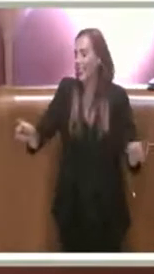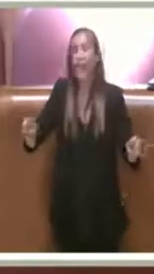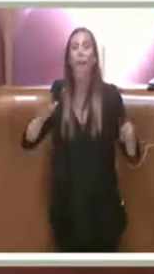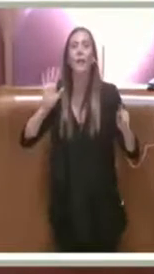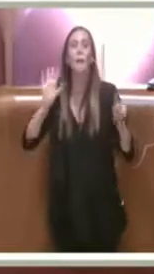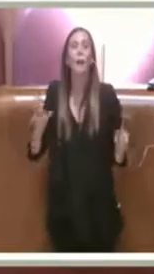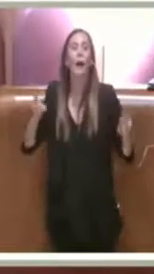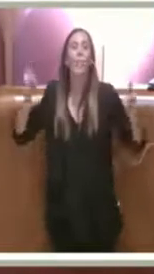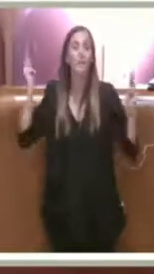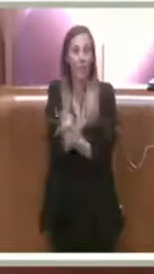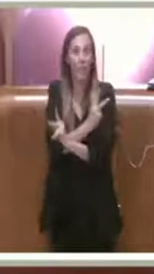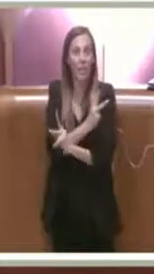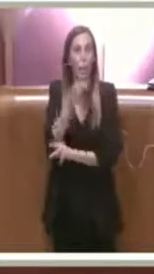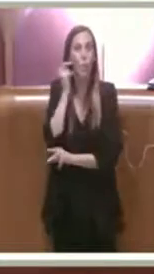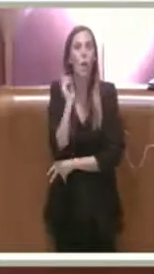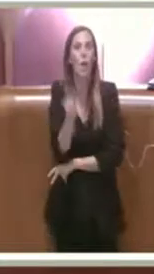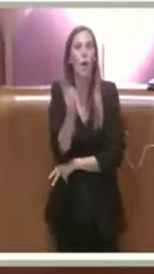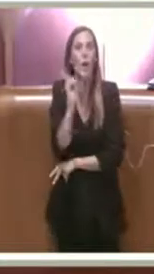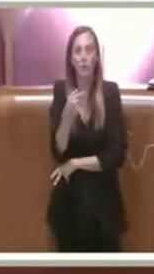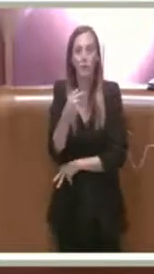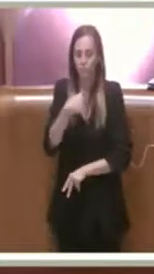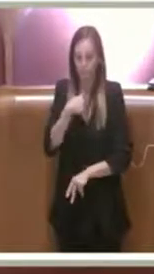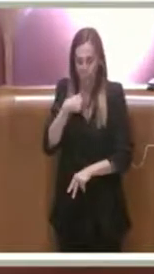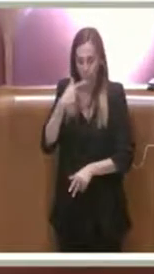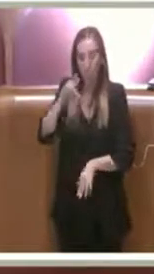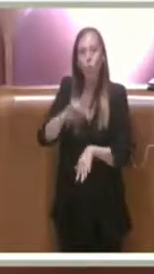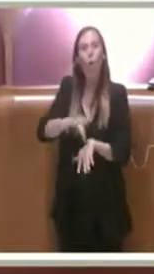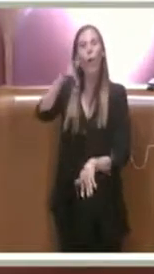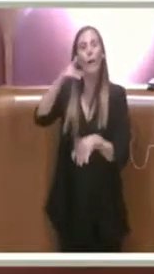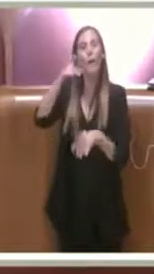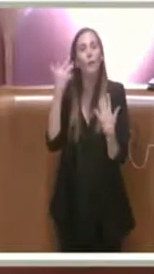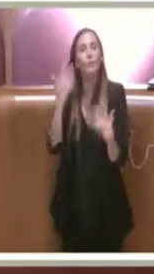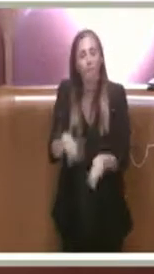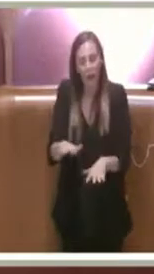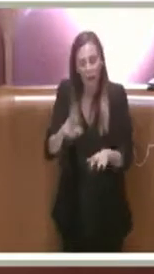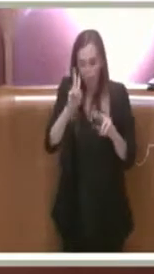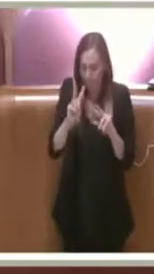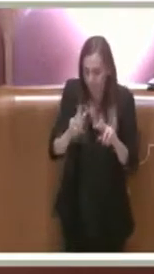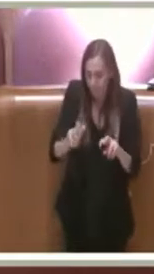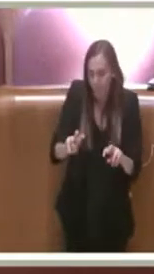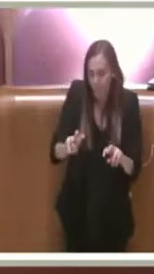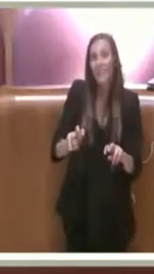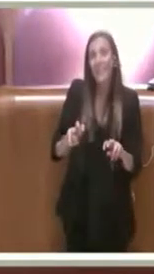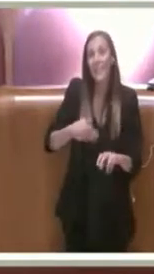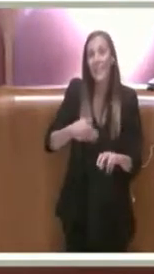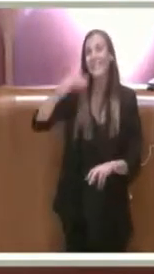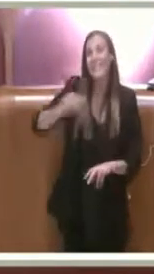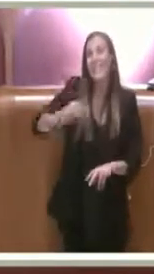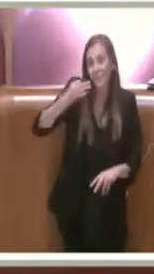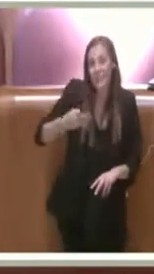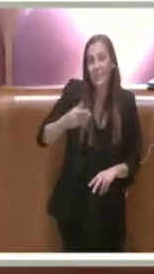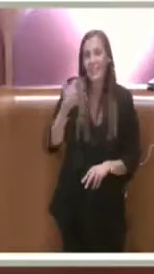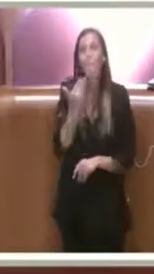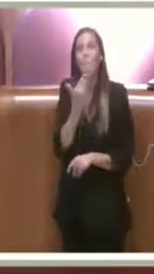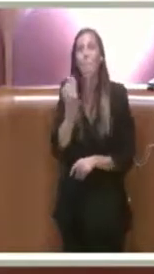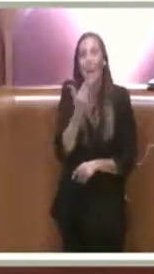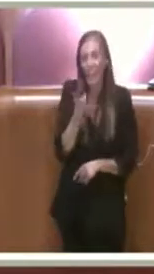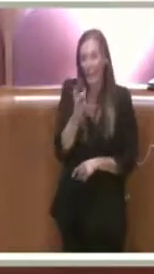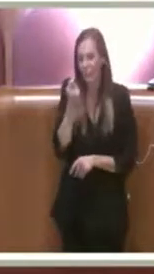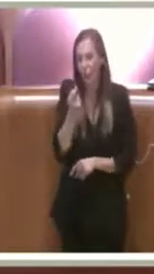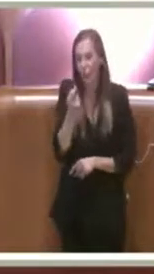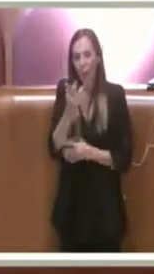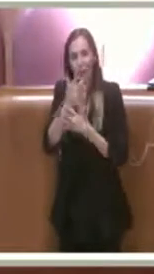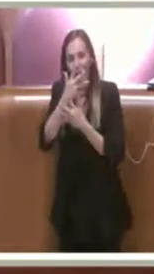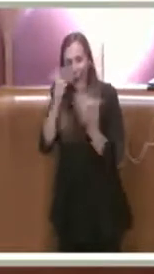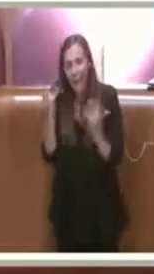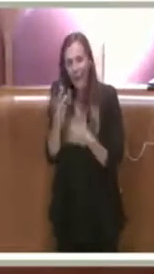vero che abbiamo verificato e sperimentato nel tempo come molto spesso nelle inefficienze, sulla poca chiarezza,